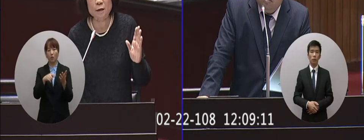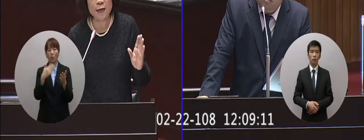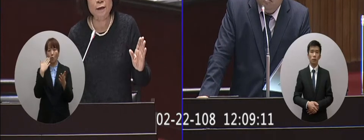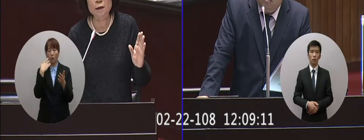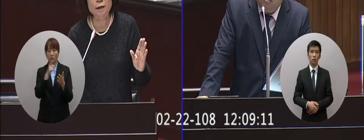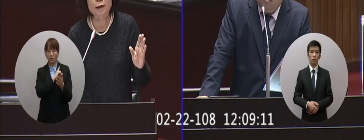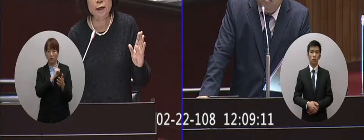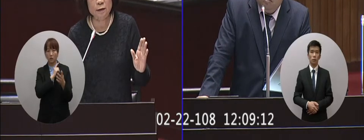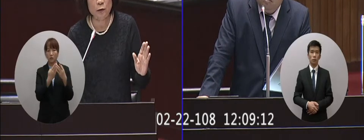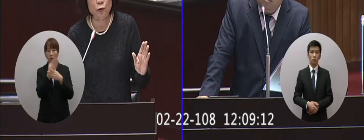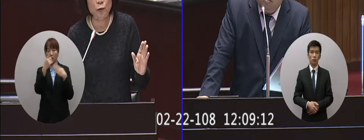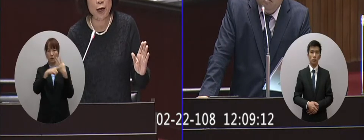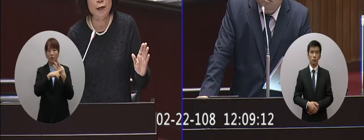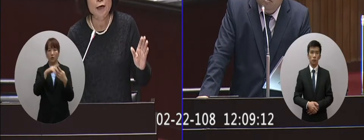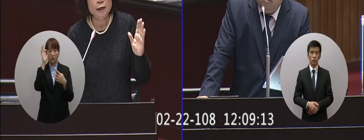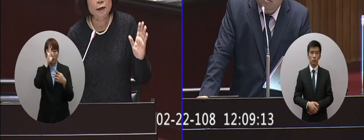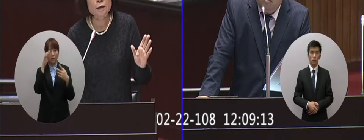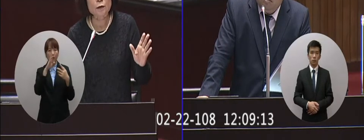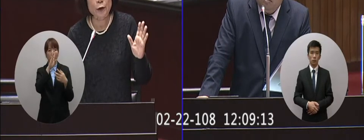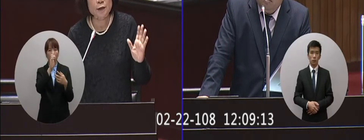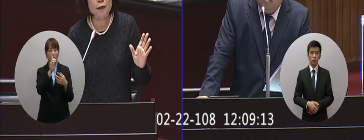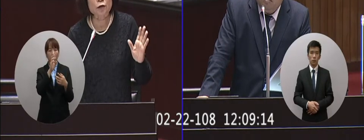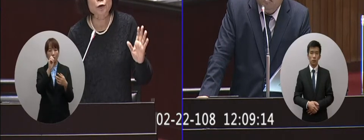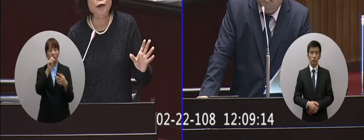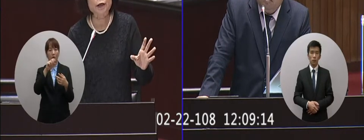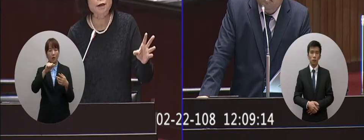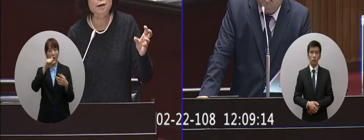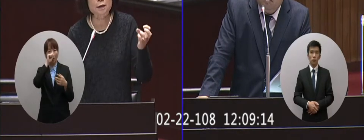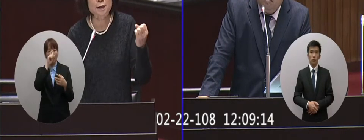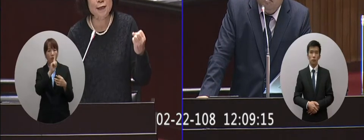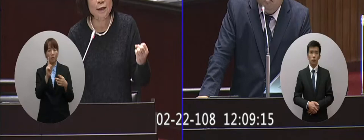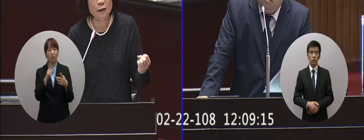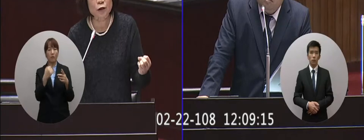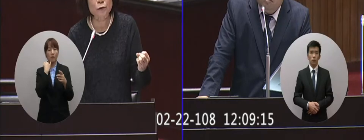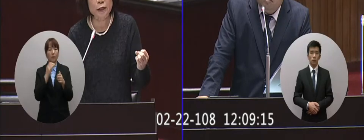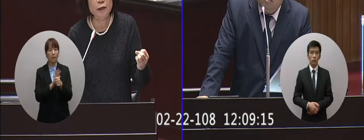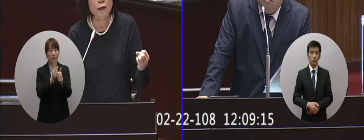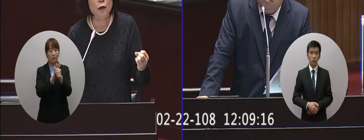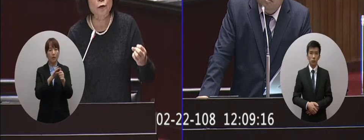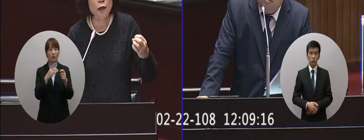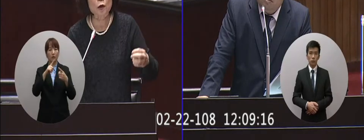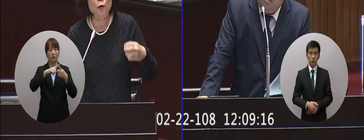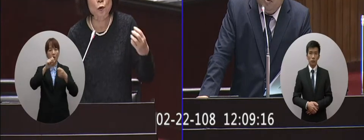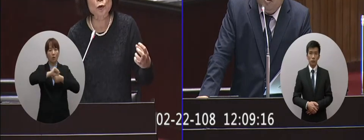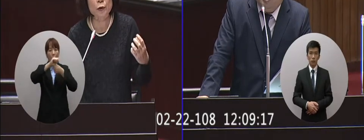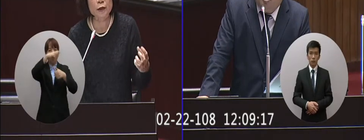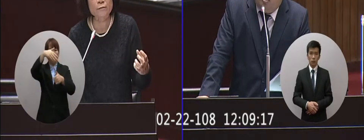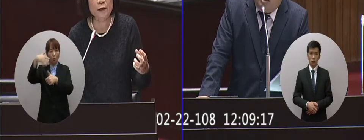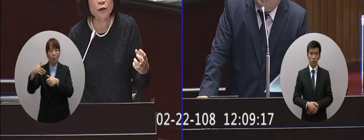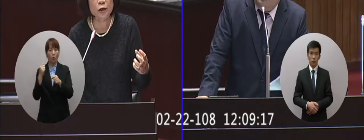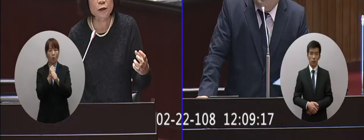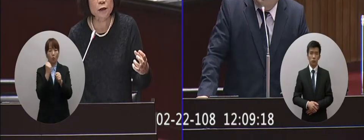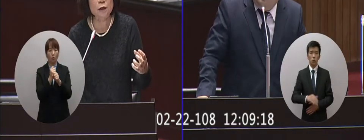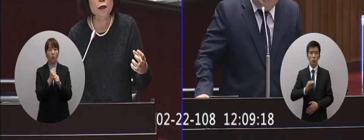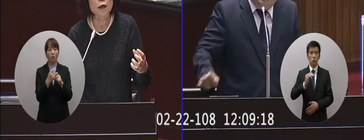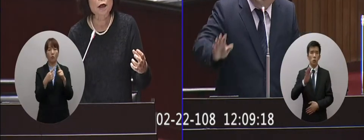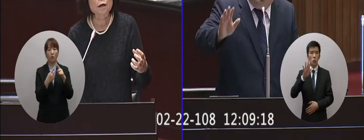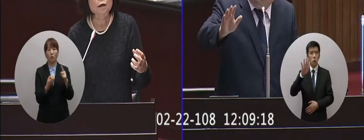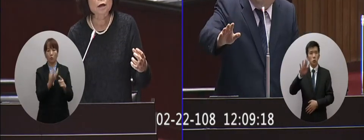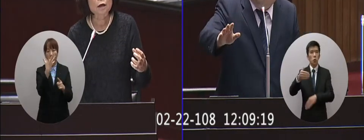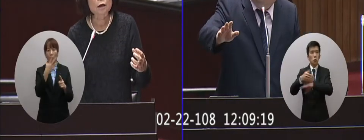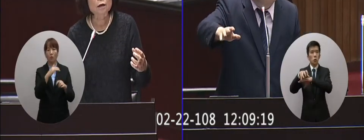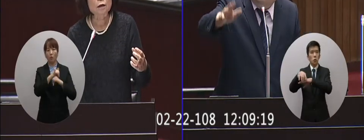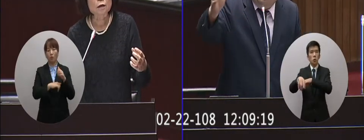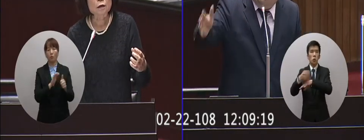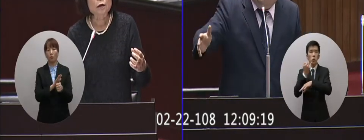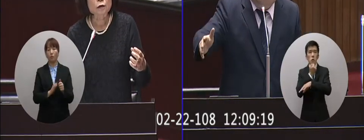要把你的产业 DNA 找出来，你认为这个就可以增加你的就业人口，能够活络。 但是有的产业 DNA 它是